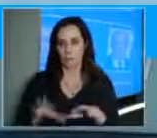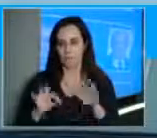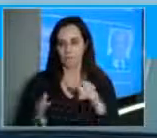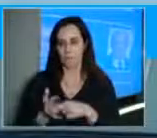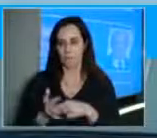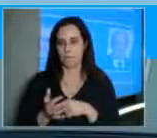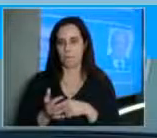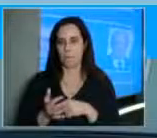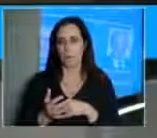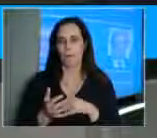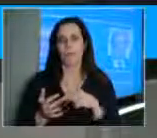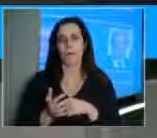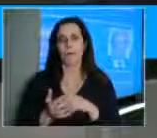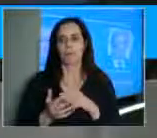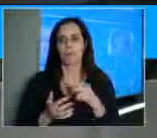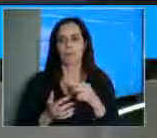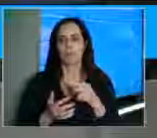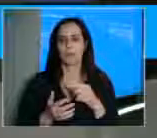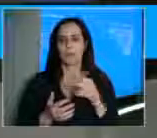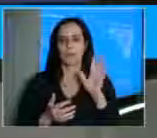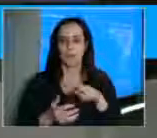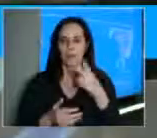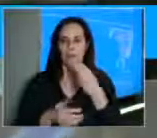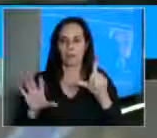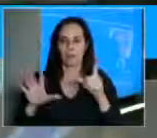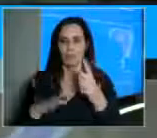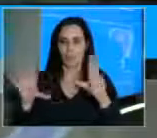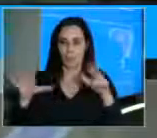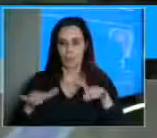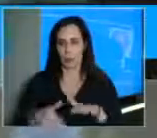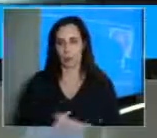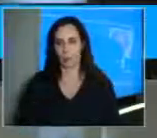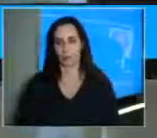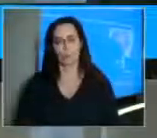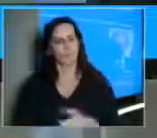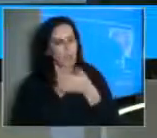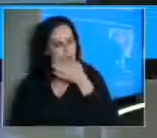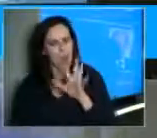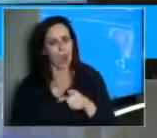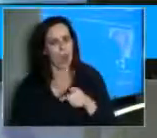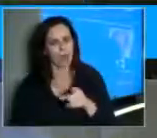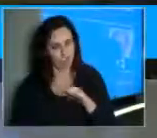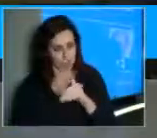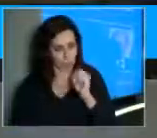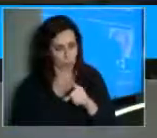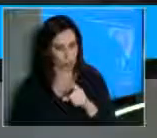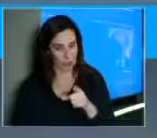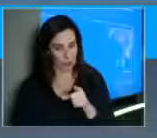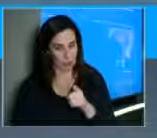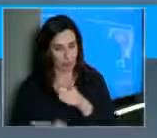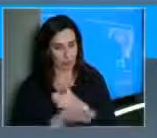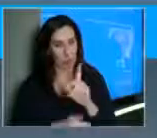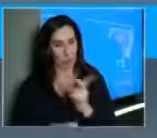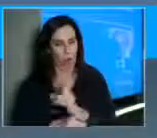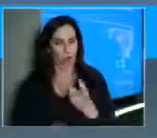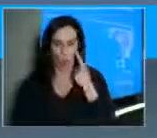הבחירות לרמה, אבל לרמה של 20 עד אפילו 27-28 מנדטים. השאלה, מה את משתכנעת שזה לא ספין של